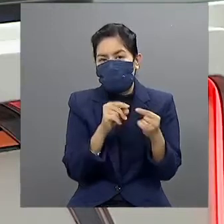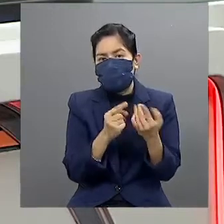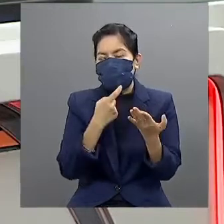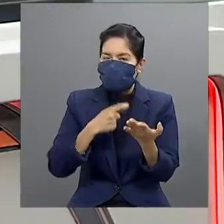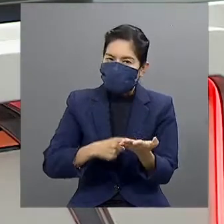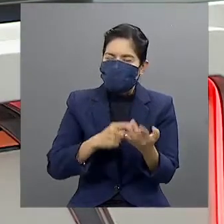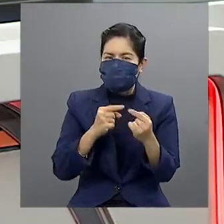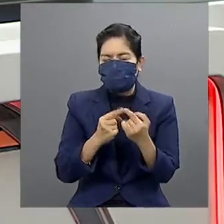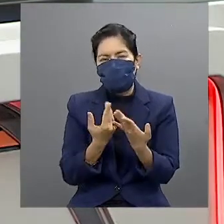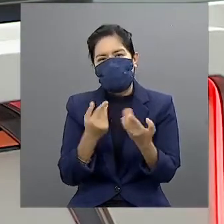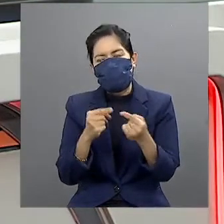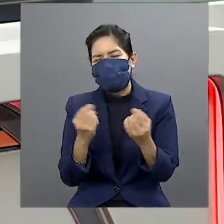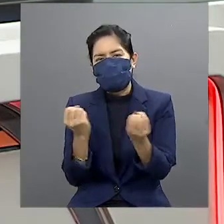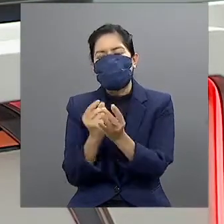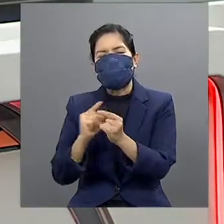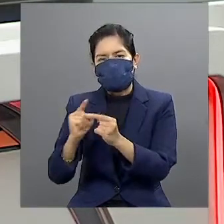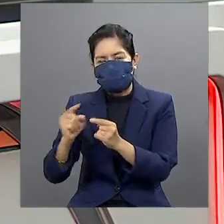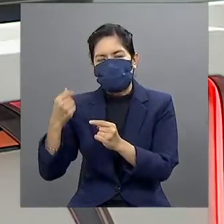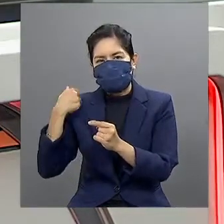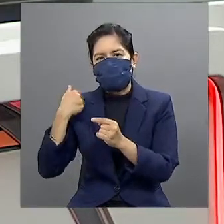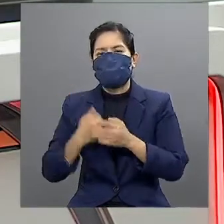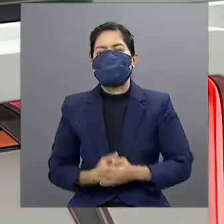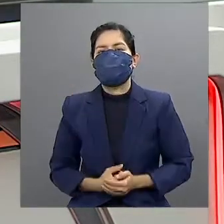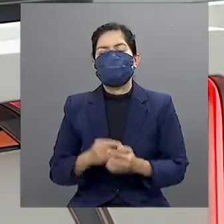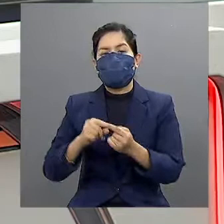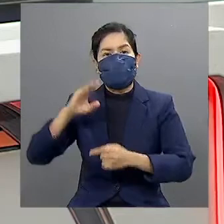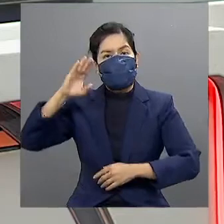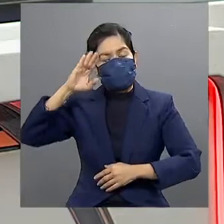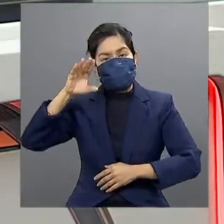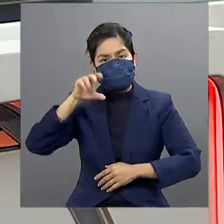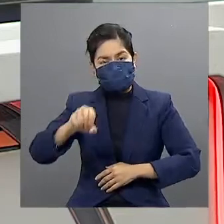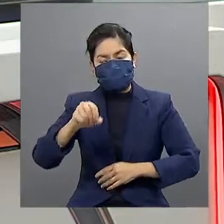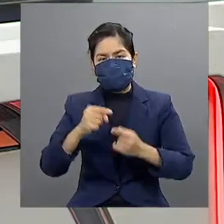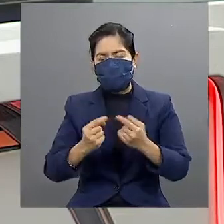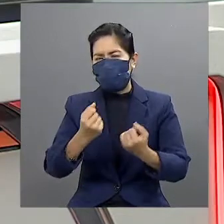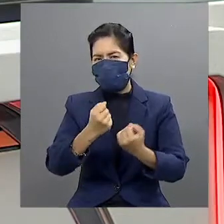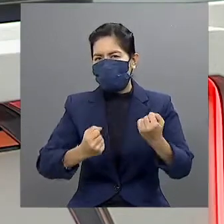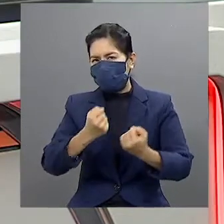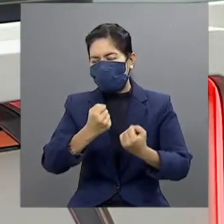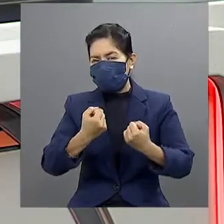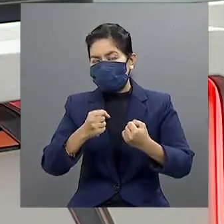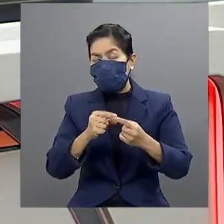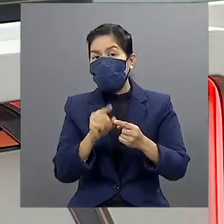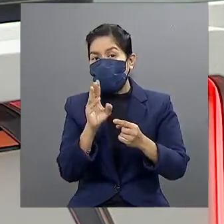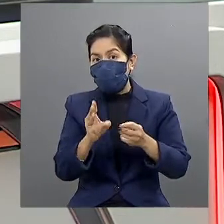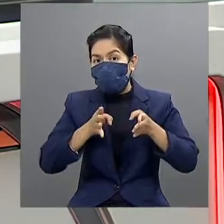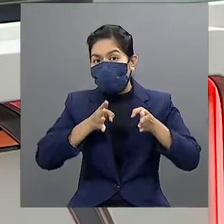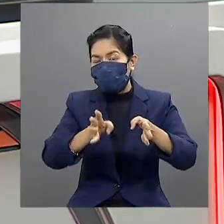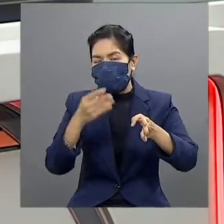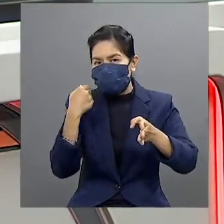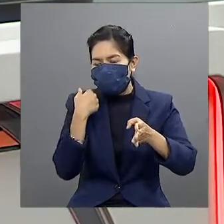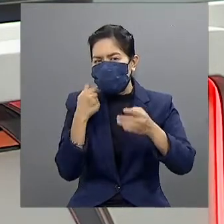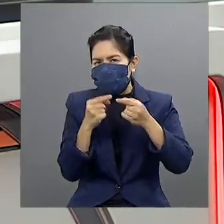ารตำรวจจังหวัดตากสกัดจับรถบรรทุก6ล้อดัดแปลงช่องลับใต้ถุงผักที่ซุกซ่อนแรงงานข้ามชาติลักลอบเข้าเมือง